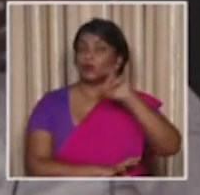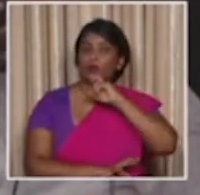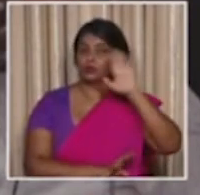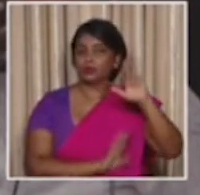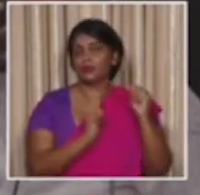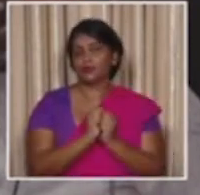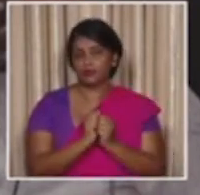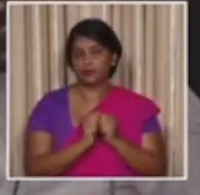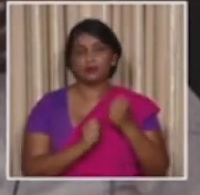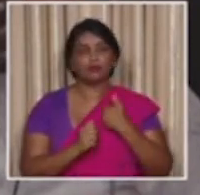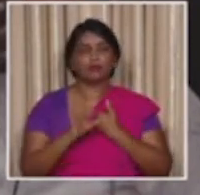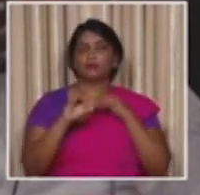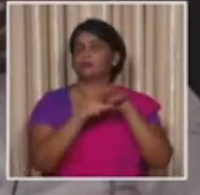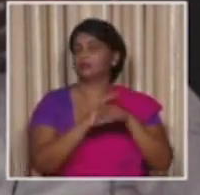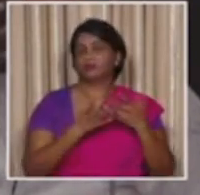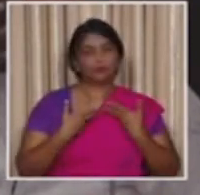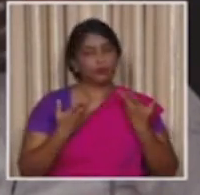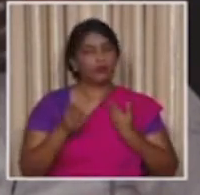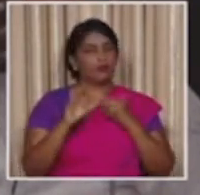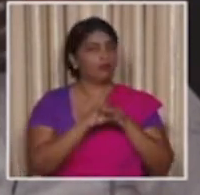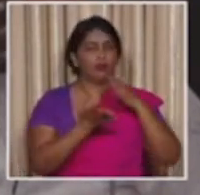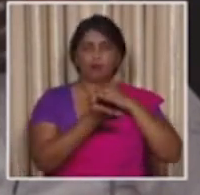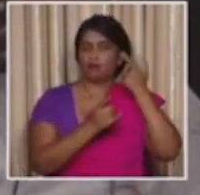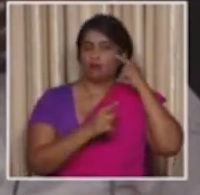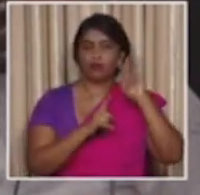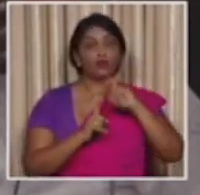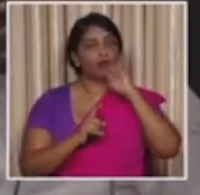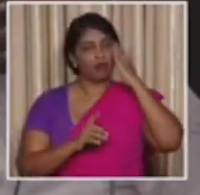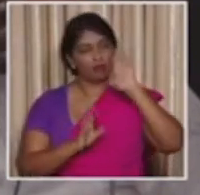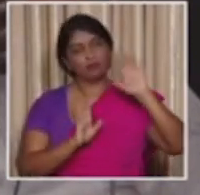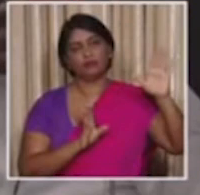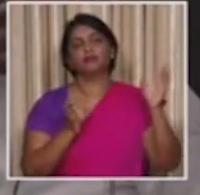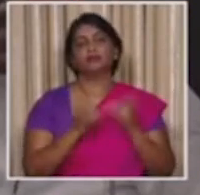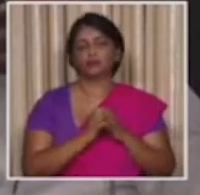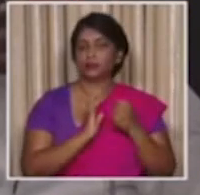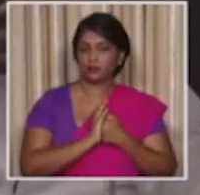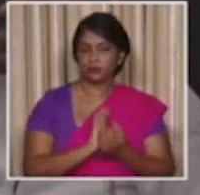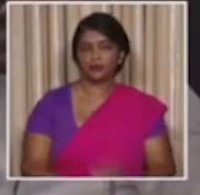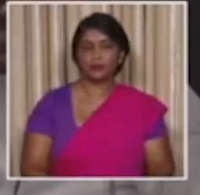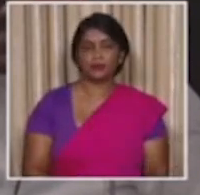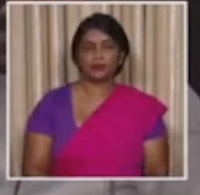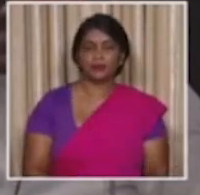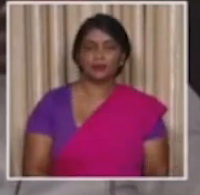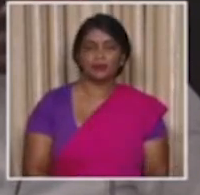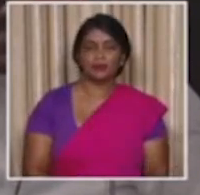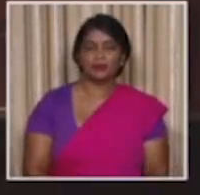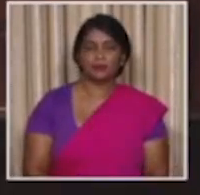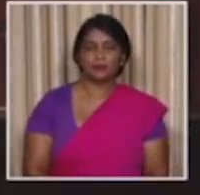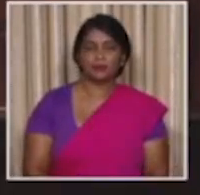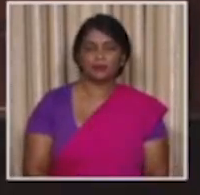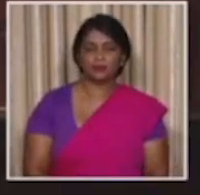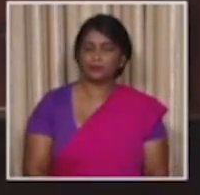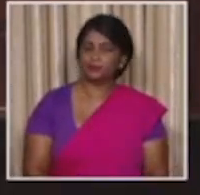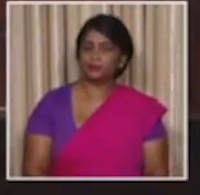අධිකරණයට දෙන කාර්යභාරයක්. ඒකට අපි සම්බන්ධ වෙන්න යන්නෙත් නෑ, මැදිහත් වෙන්න යන්නෙත් නෑ. අධිකරණයේ ස්වාධීනත්වයේ අපි ගරු කරමු. ඔව් චරිත